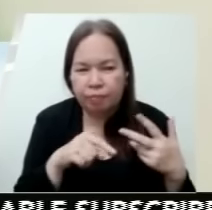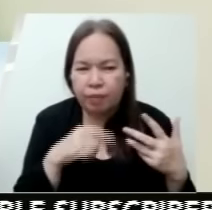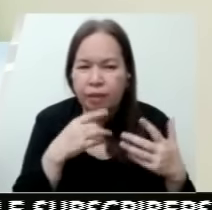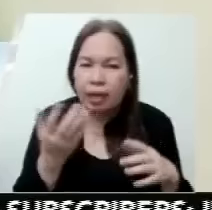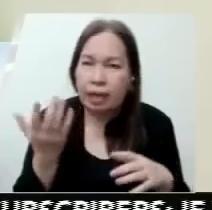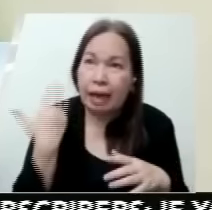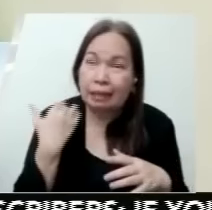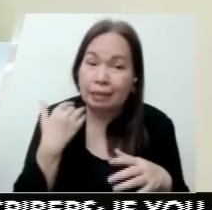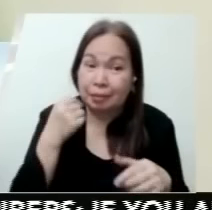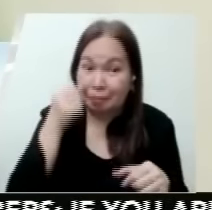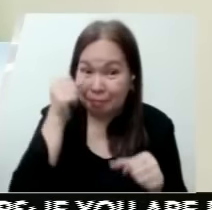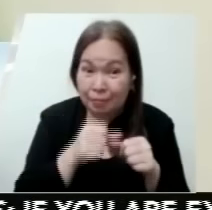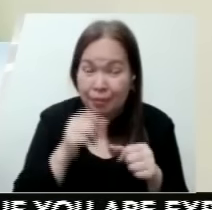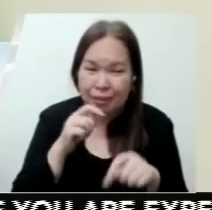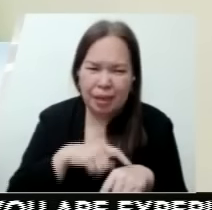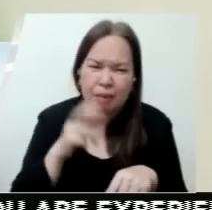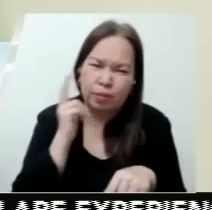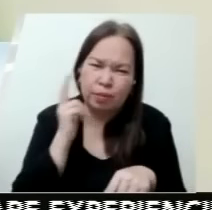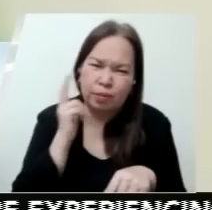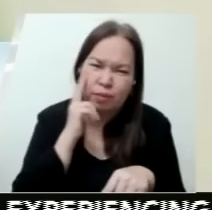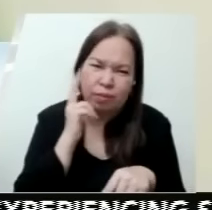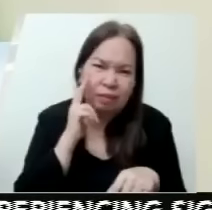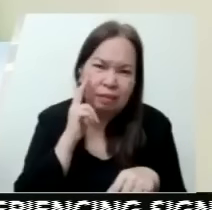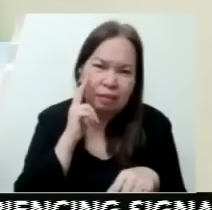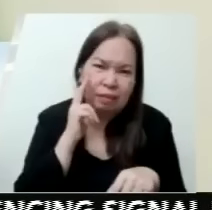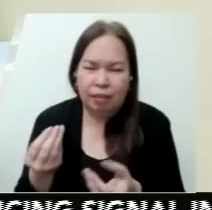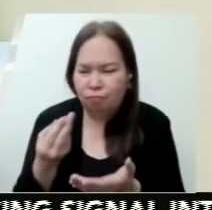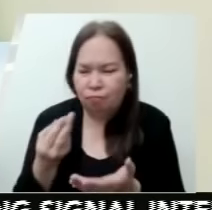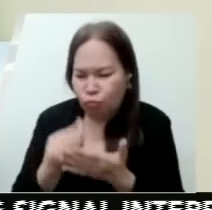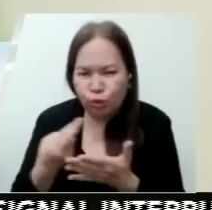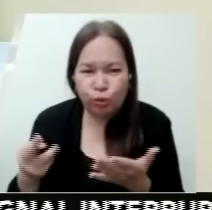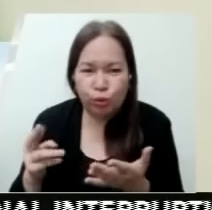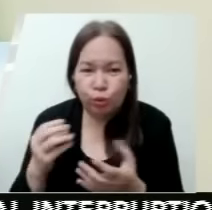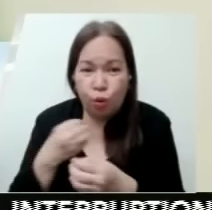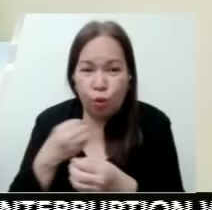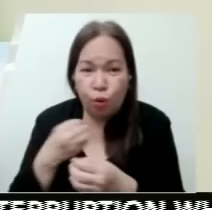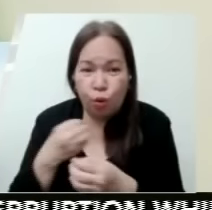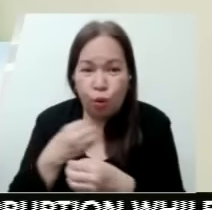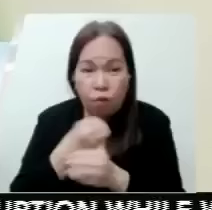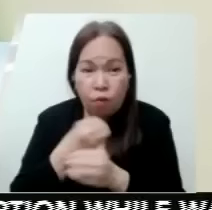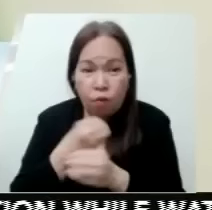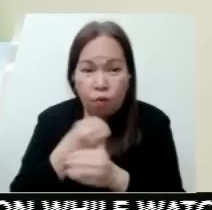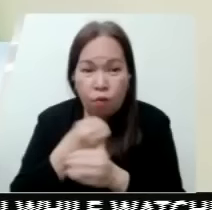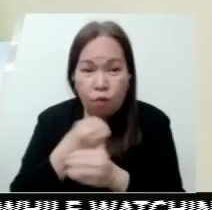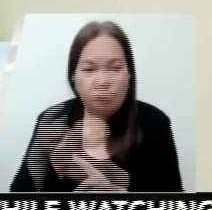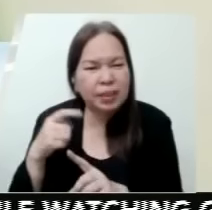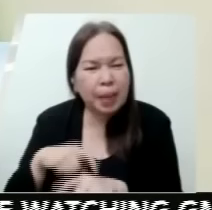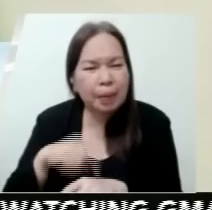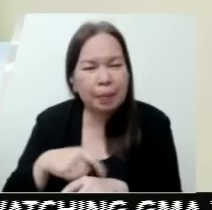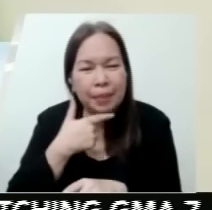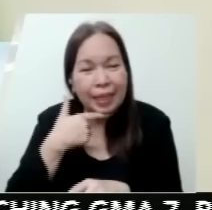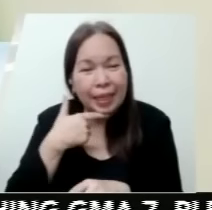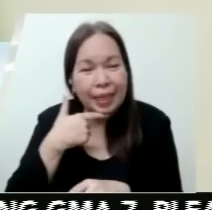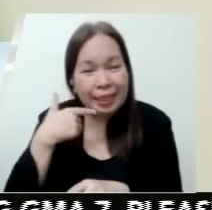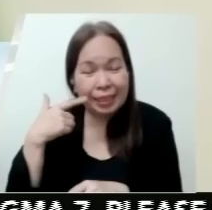ng resources, no, yung Office of the Vice President under VP Lenny Robredo, kaya kailangan